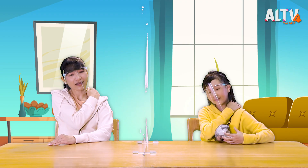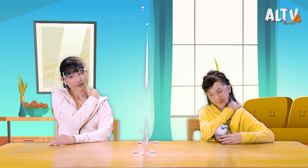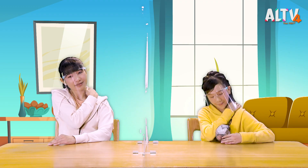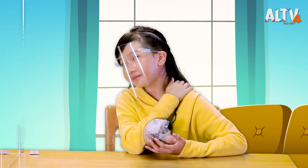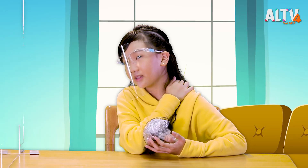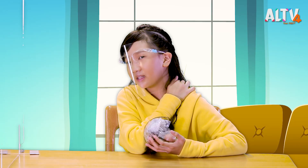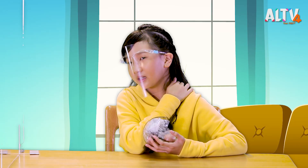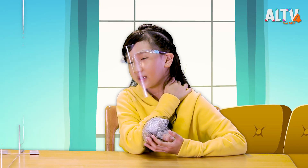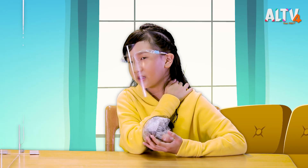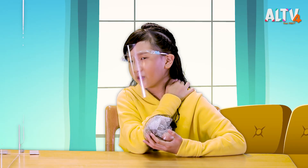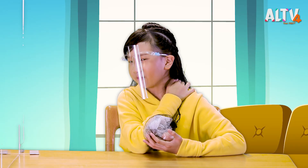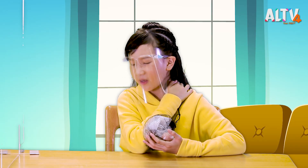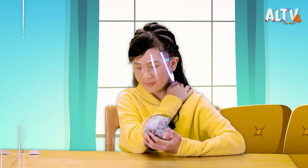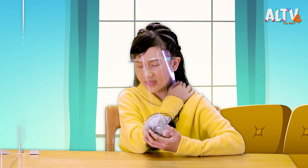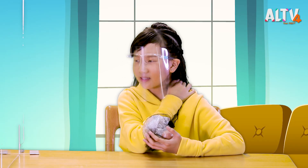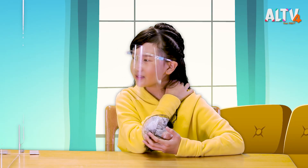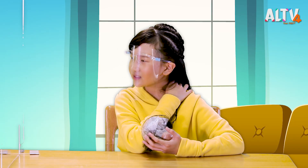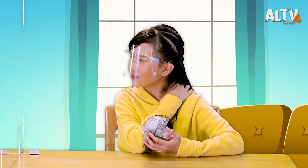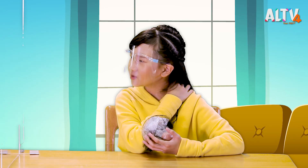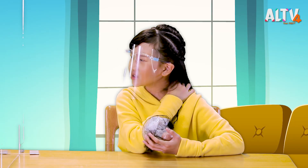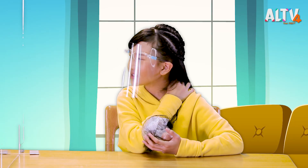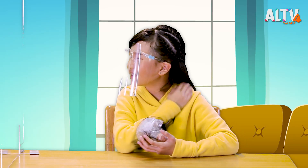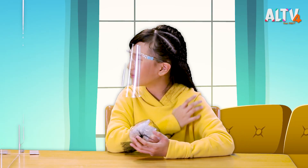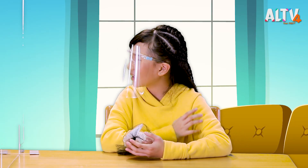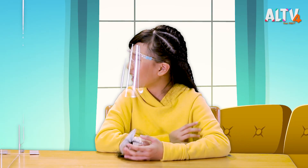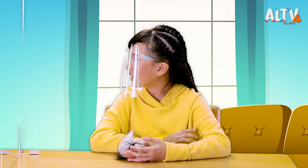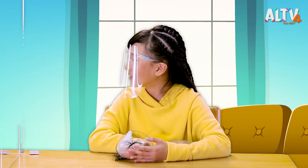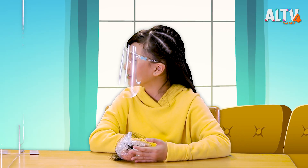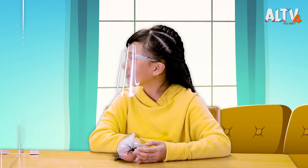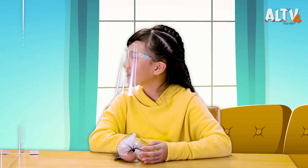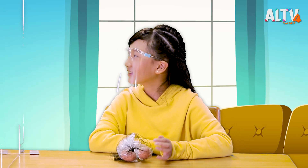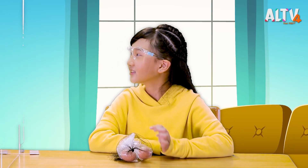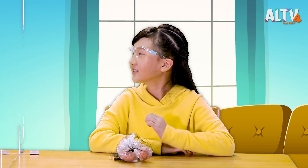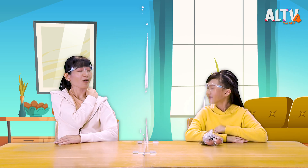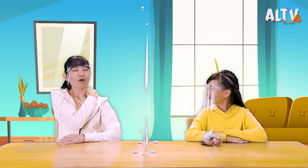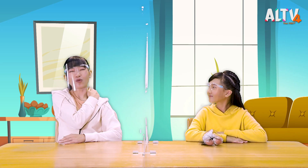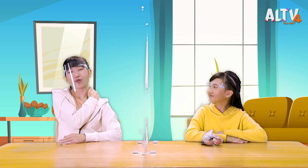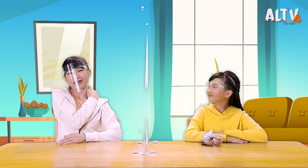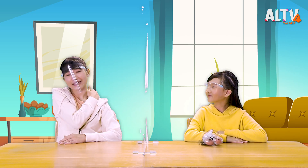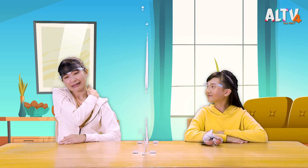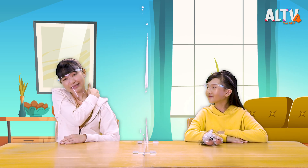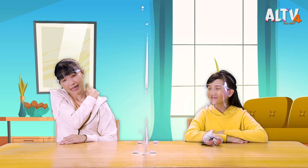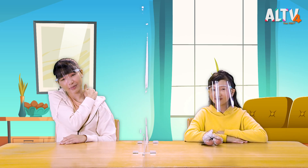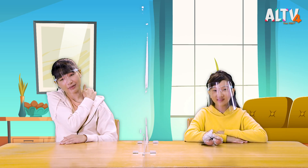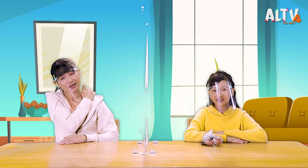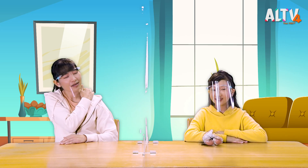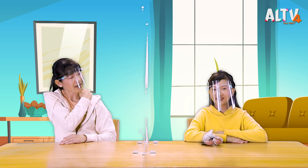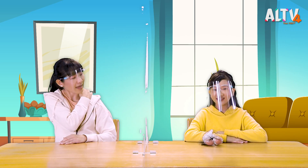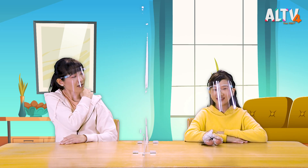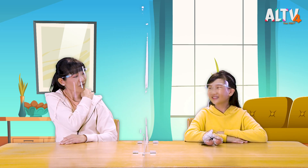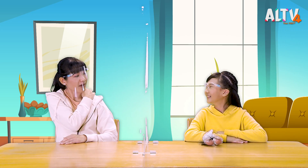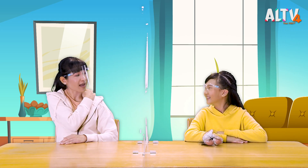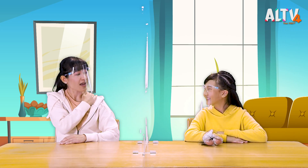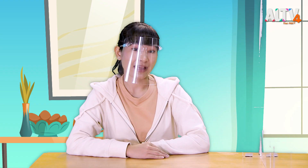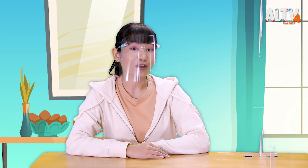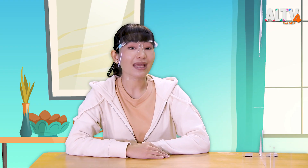ไหมคะ น้องเฟย์ไม่เห็นจะรู้สึกเจ็บเลยค่ะ จริงเหรอของครูฝนนี่ทั้งเจ็บทั้งตึงเลย